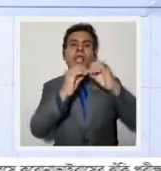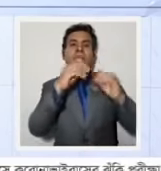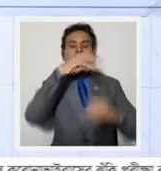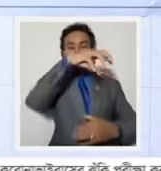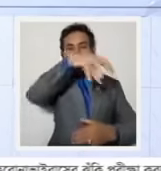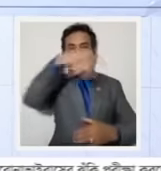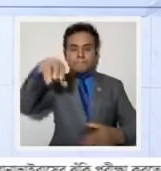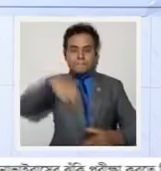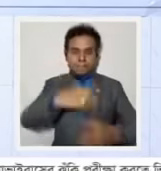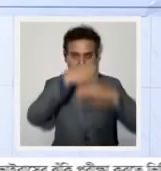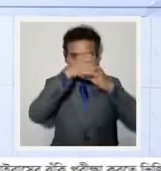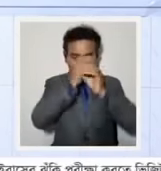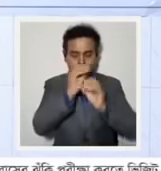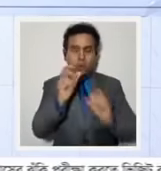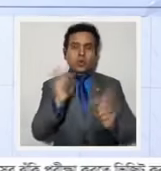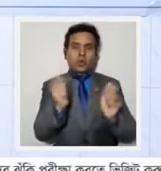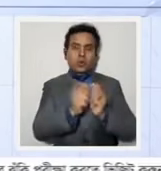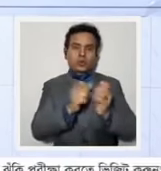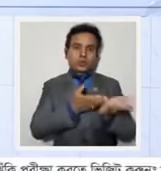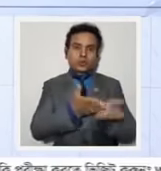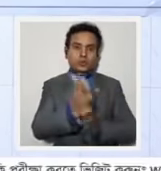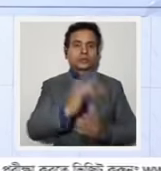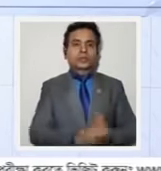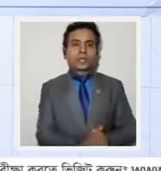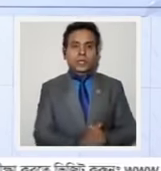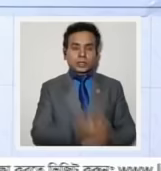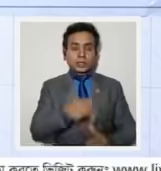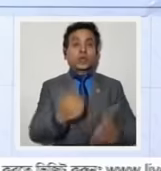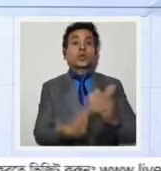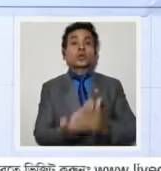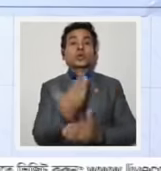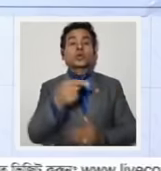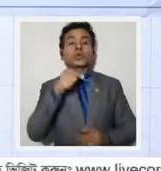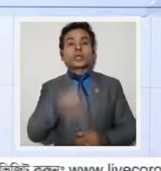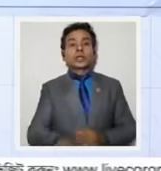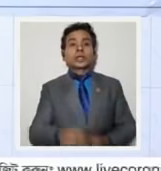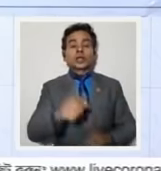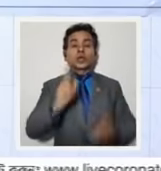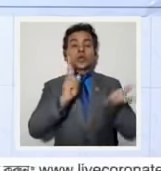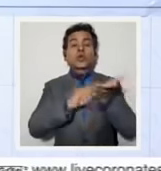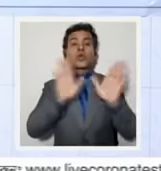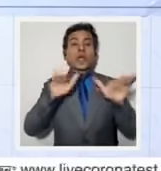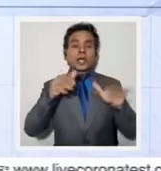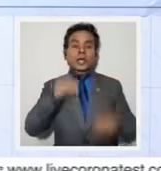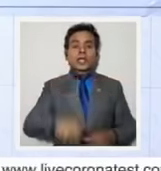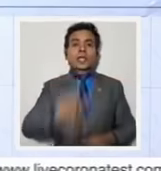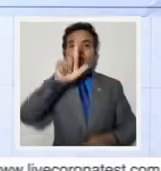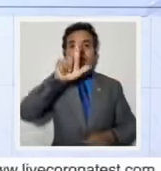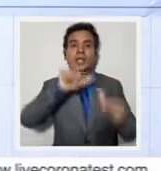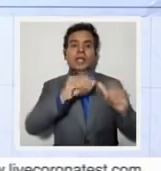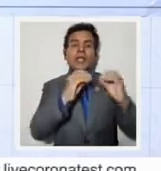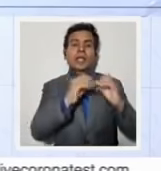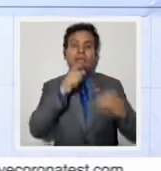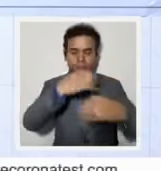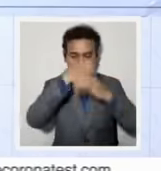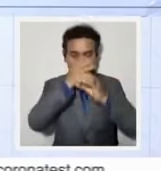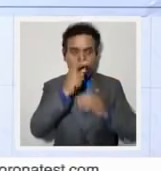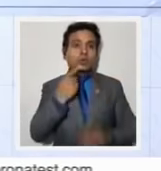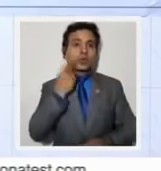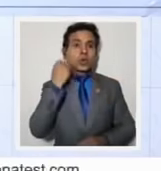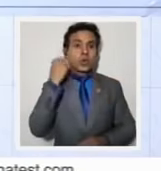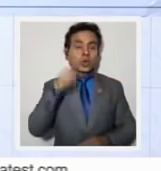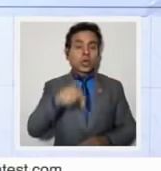সংযুক্ত হয়েছে। তাহলে আমাদের আজকে যে আমরা ল্যাবের রিপোর্টগুলো দিয়েছি এখানে 38টি ল্যাব এবং নতুন সংযোজিত আমাদের